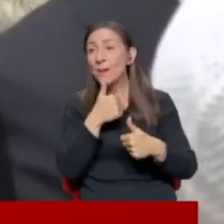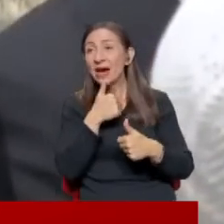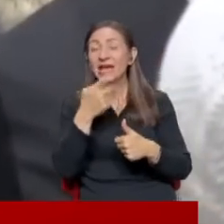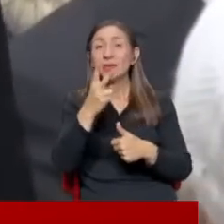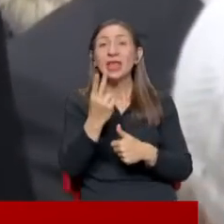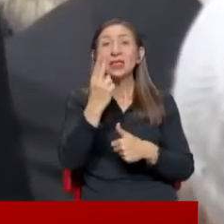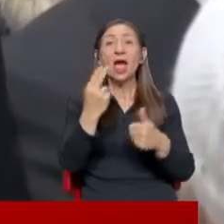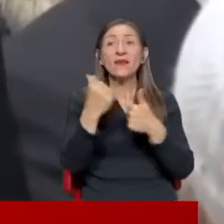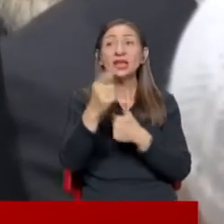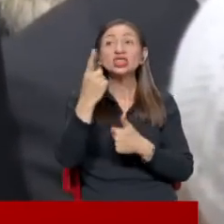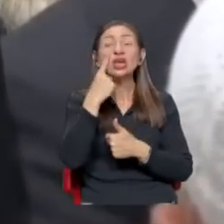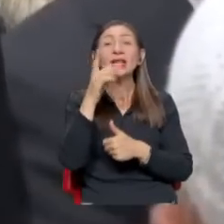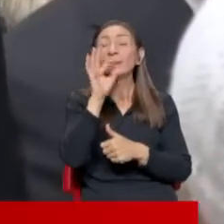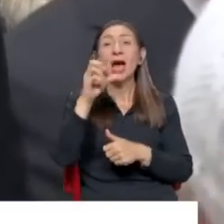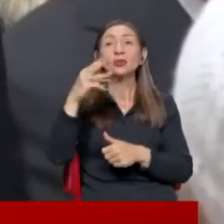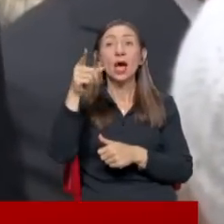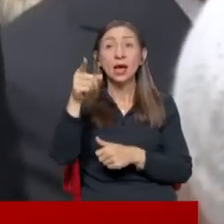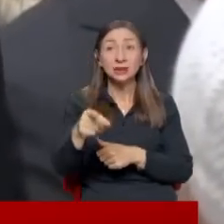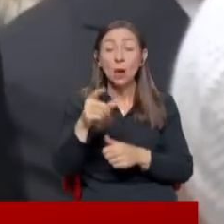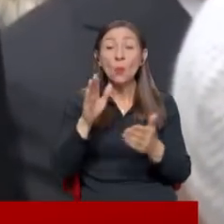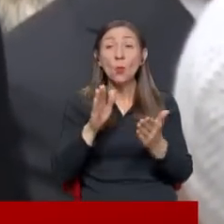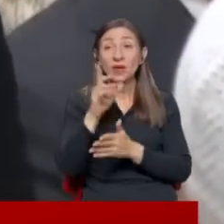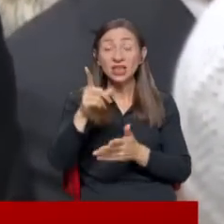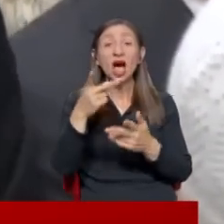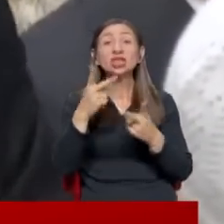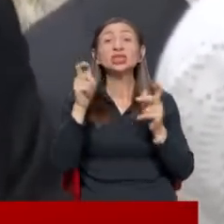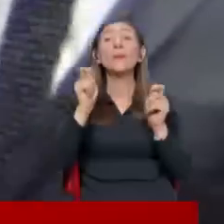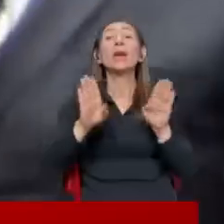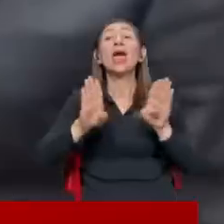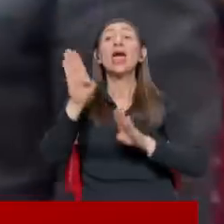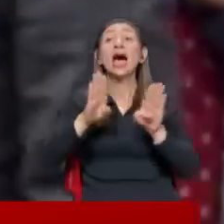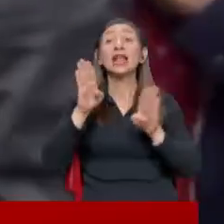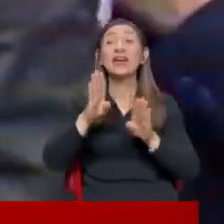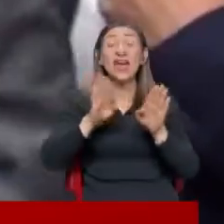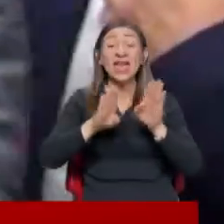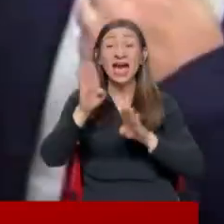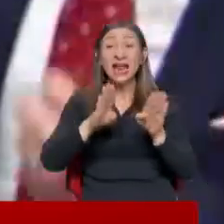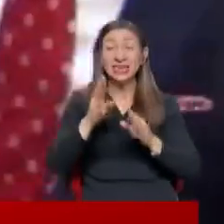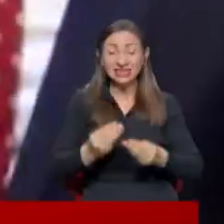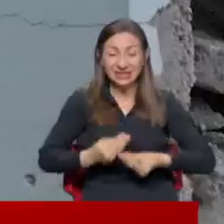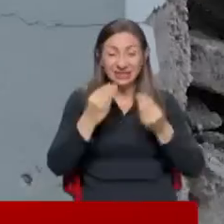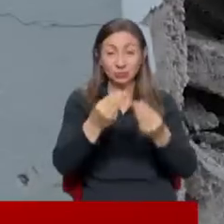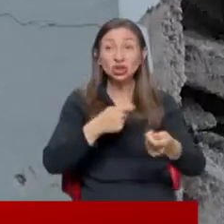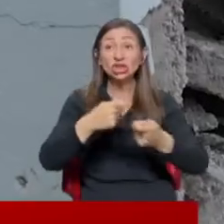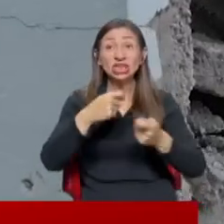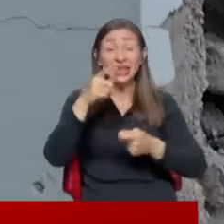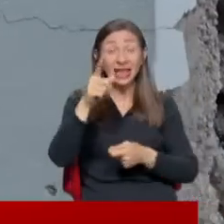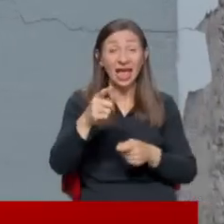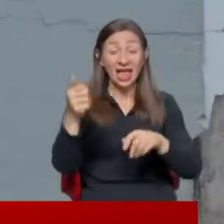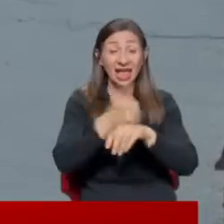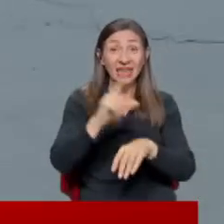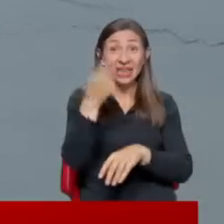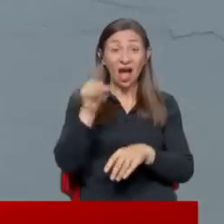yılında evlendi. Nikah şahitleri de Erdoğan'dı. Muhalefet açık yapılmayan ihaleyi ve ihalenin teslim edildiği şirketle